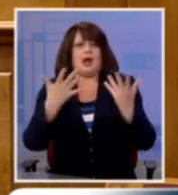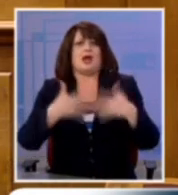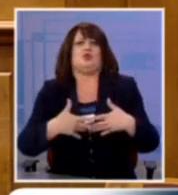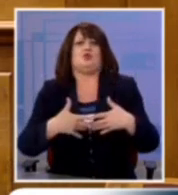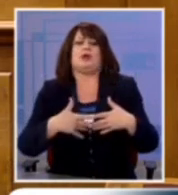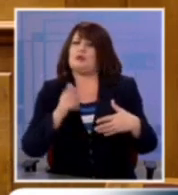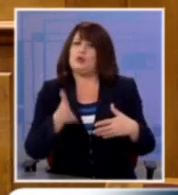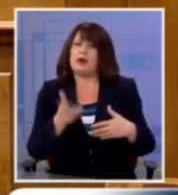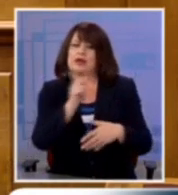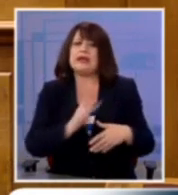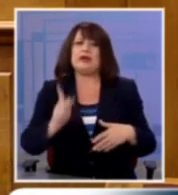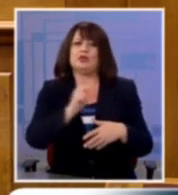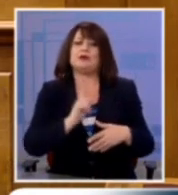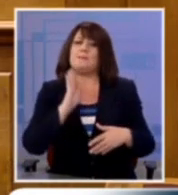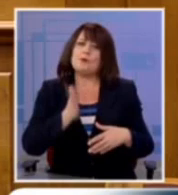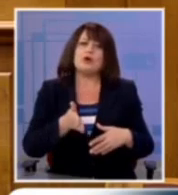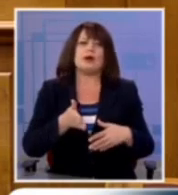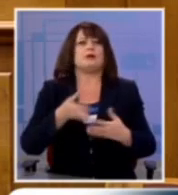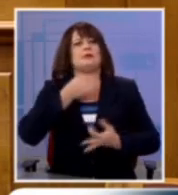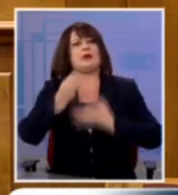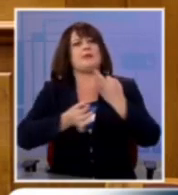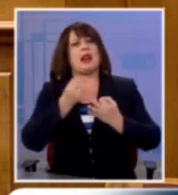και ότι η κοινωνία μπορεί να έχει λόγο.